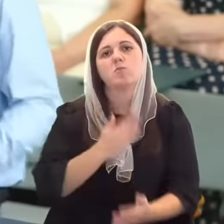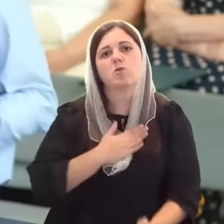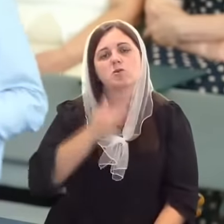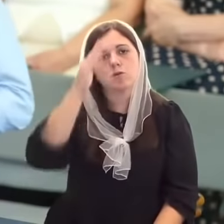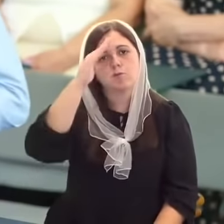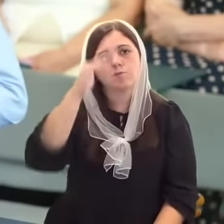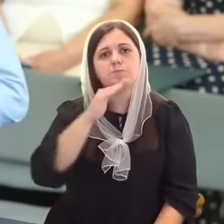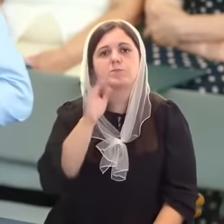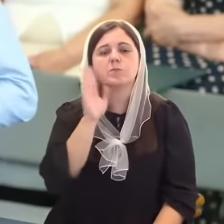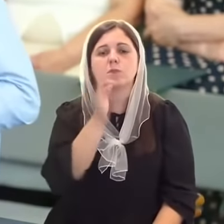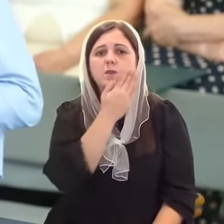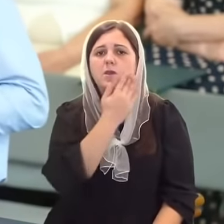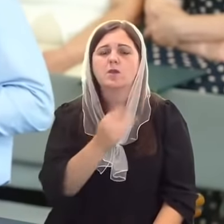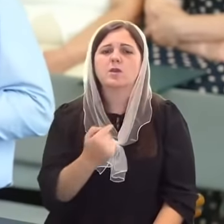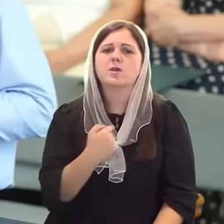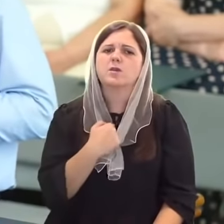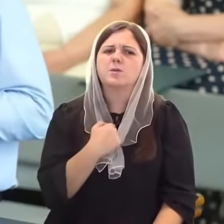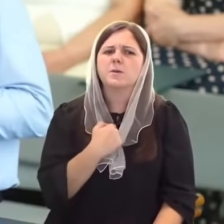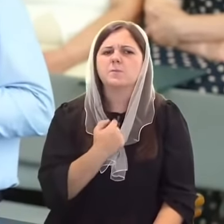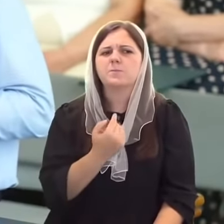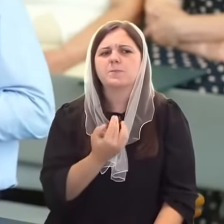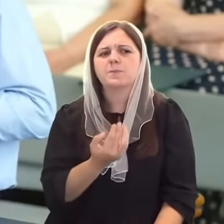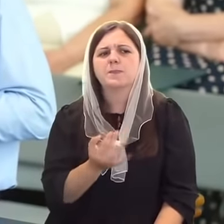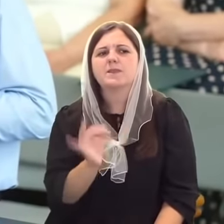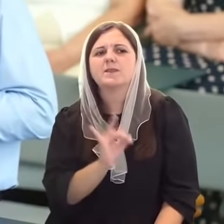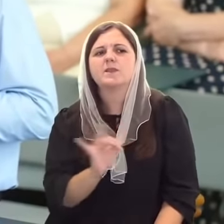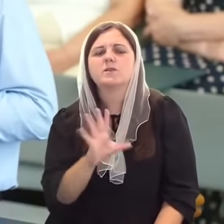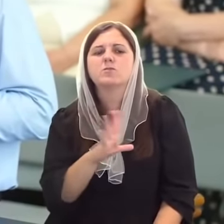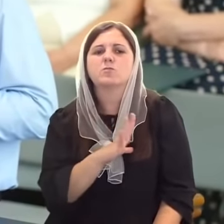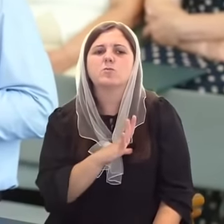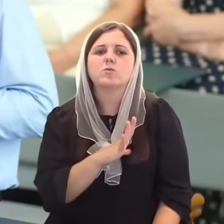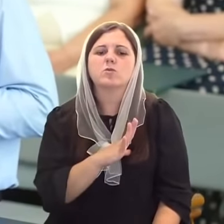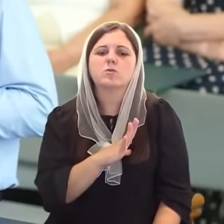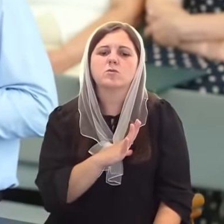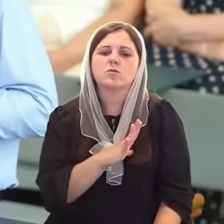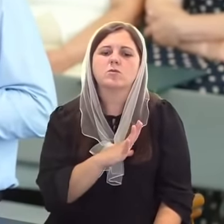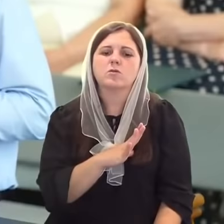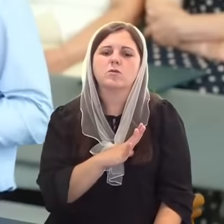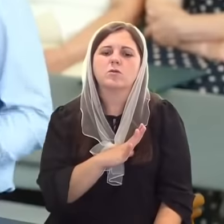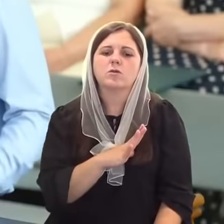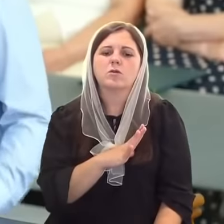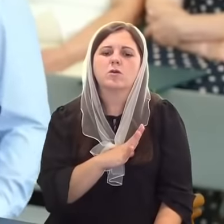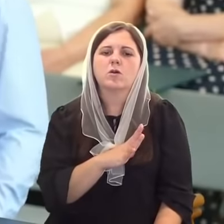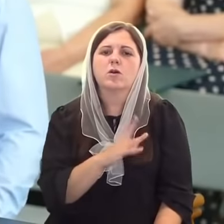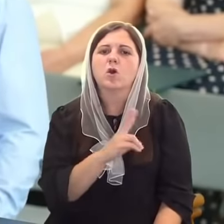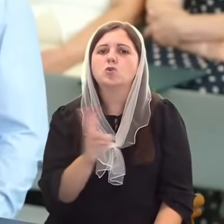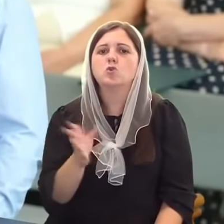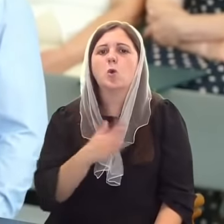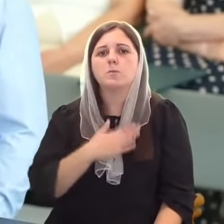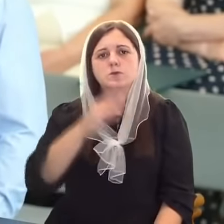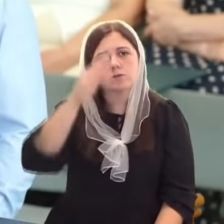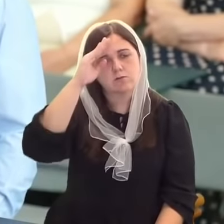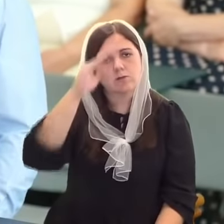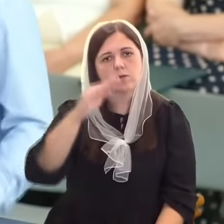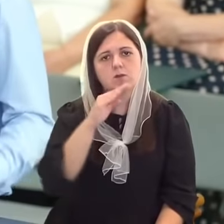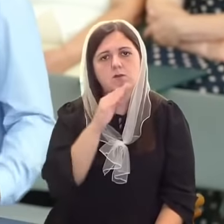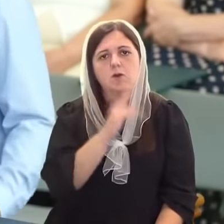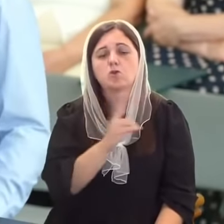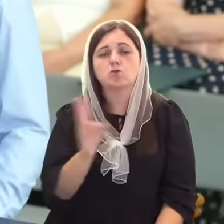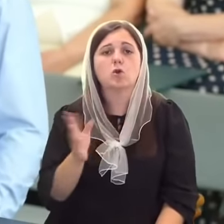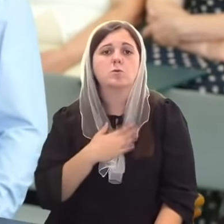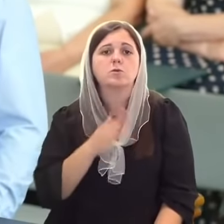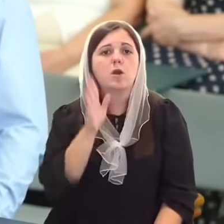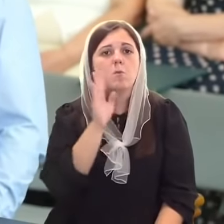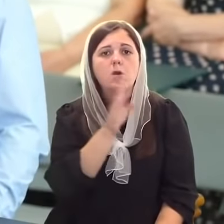Просто мне было интересно ребенку или как подростку, кто мой папа, кто